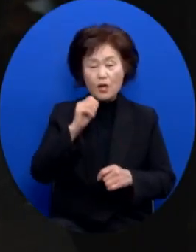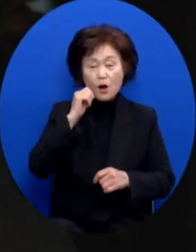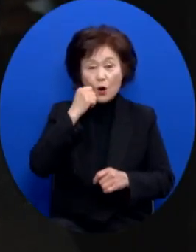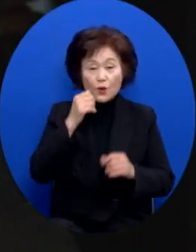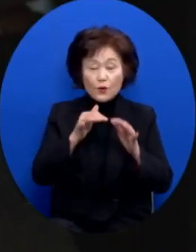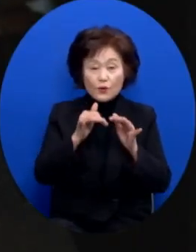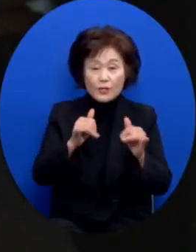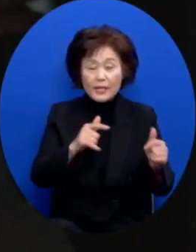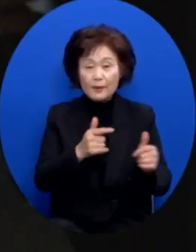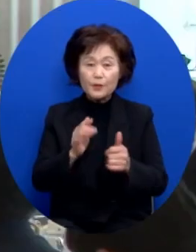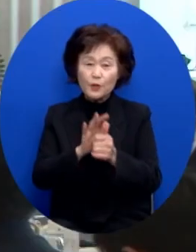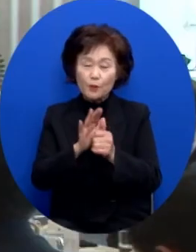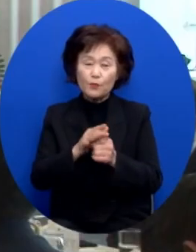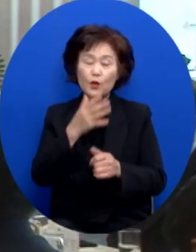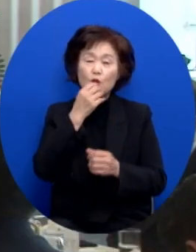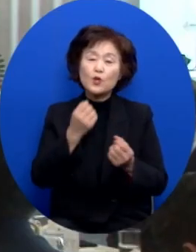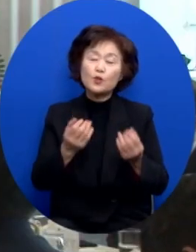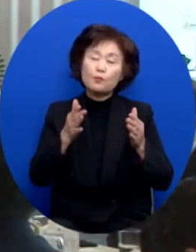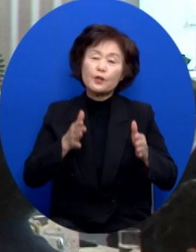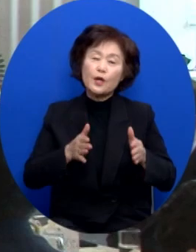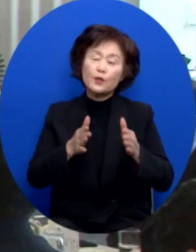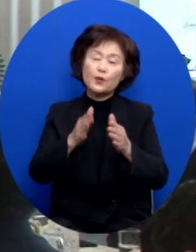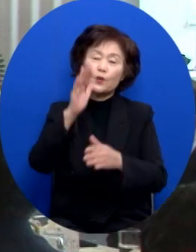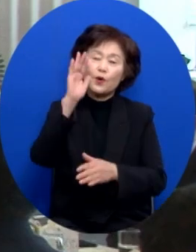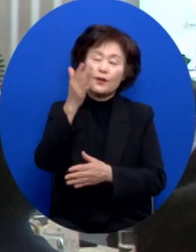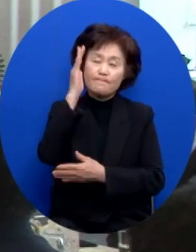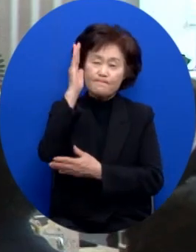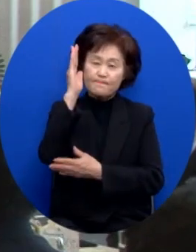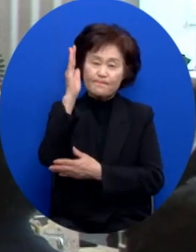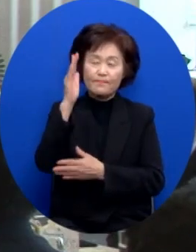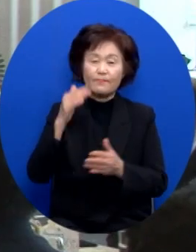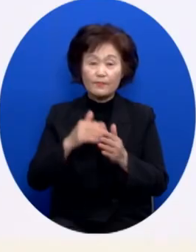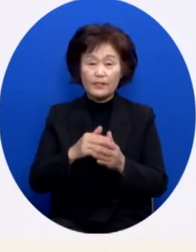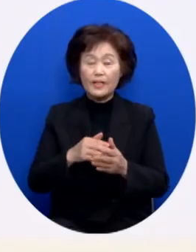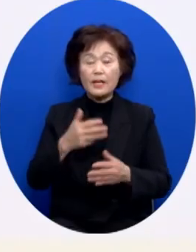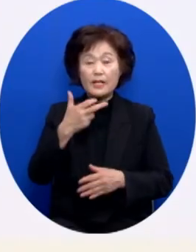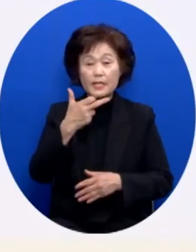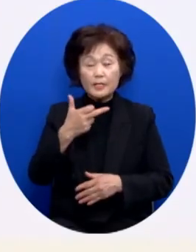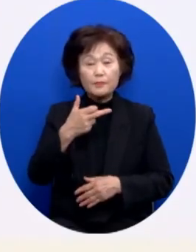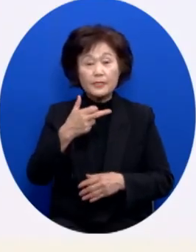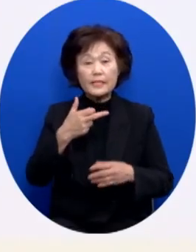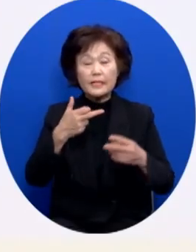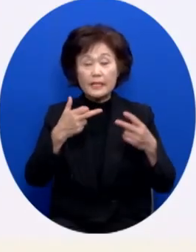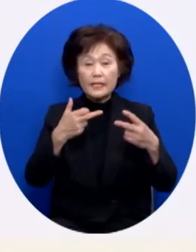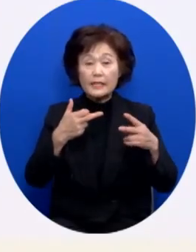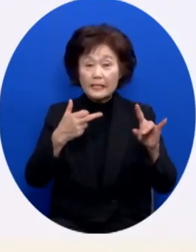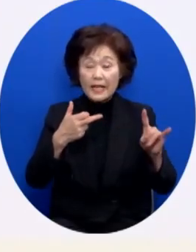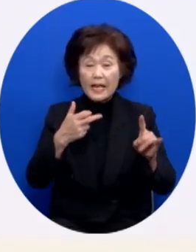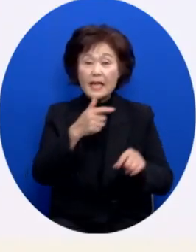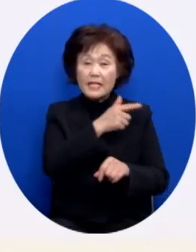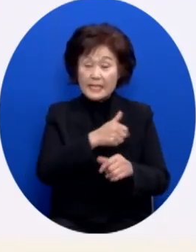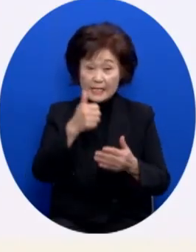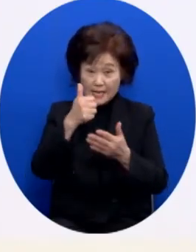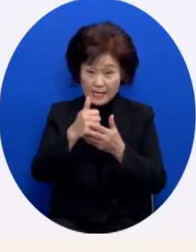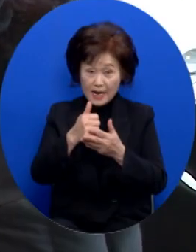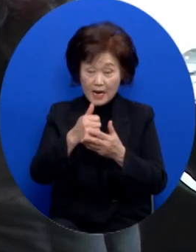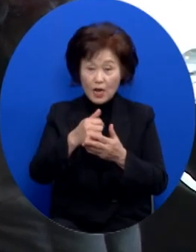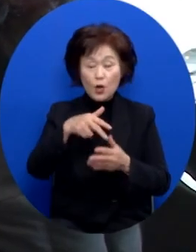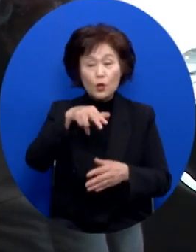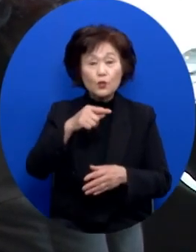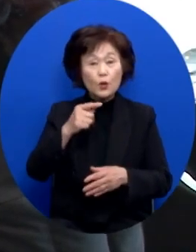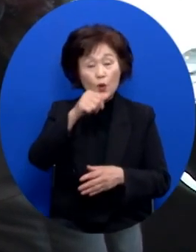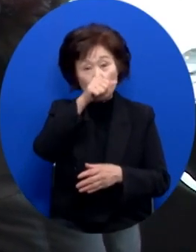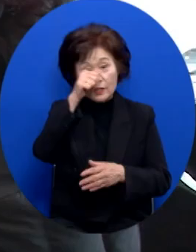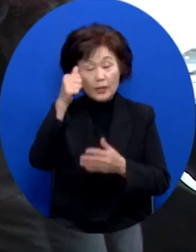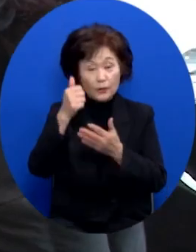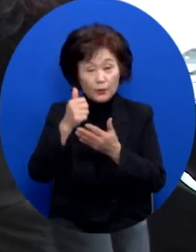일으키는 축복의 통로가 되어달라고 말했습니다. 제17대 이사장으로 취임한 조관호 장로는 사랑의 마음을